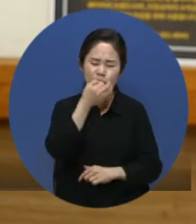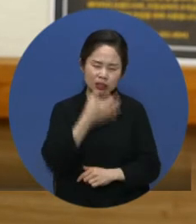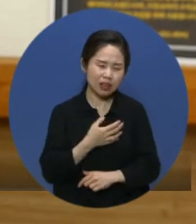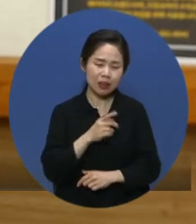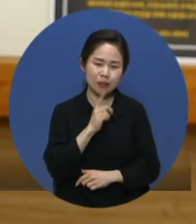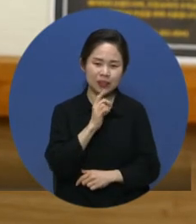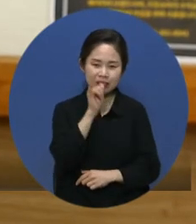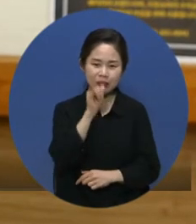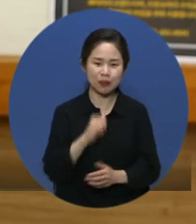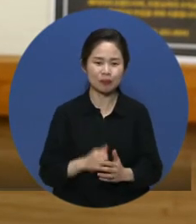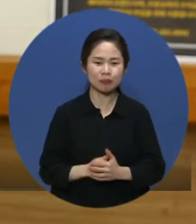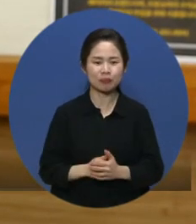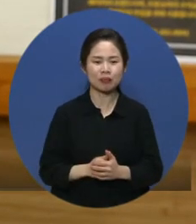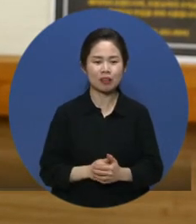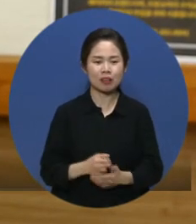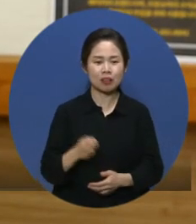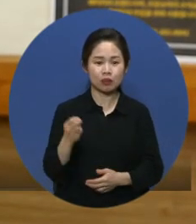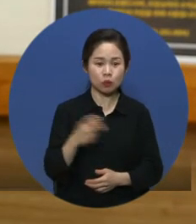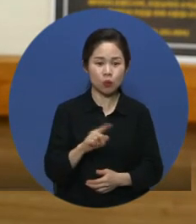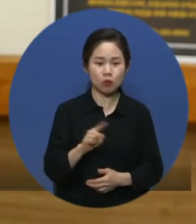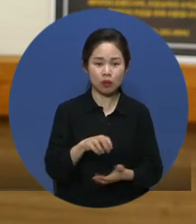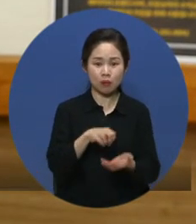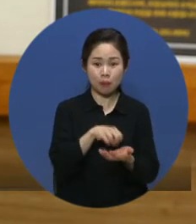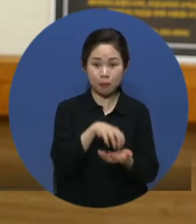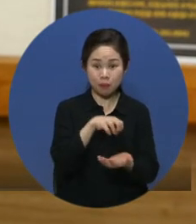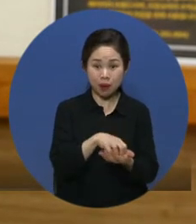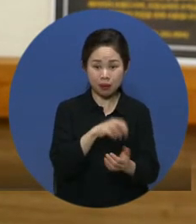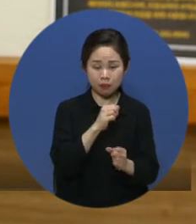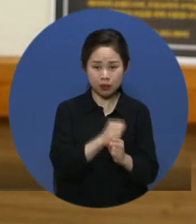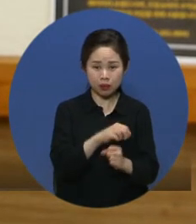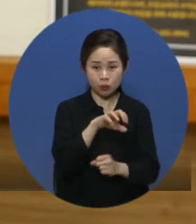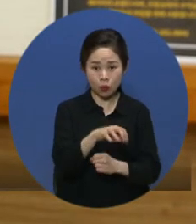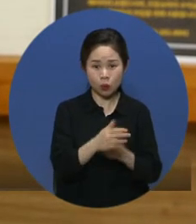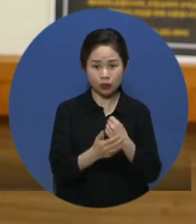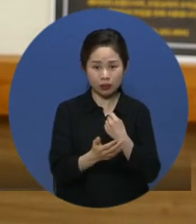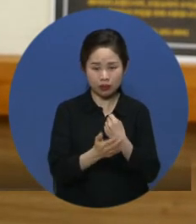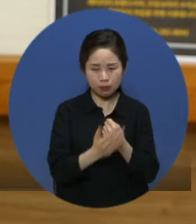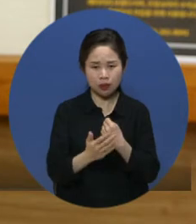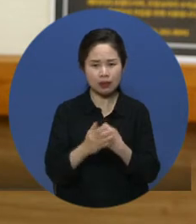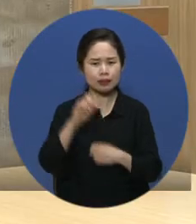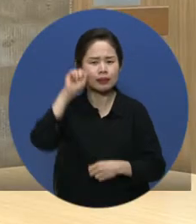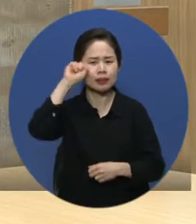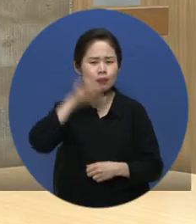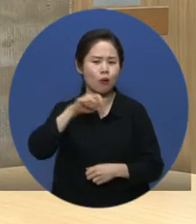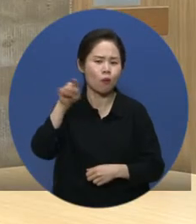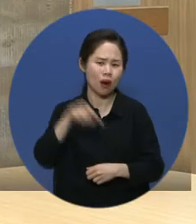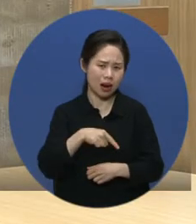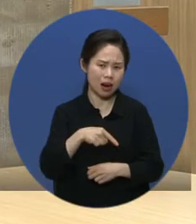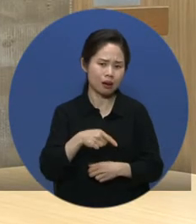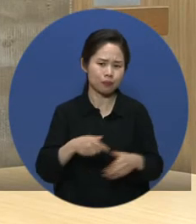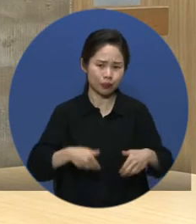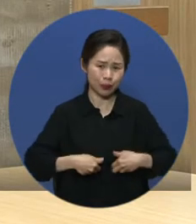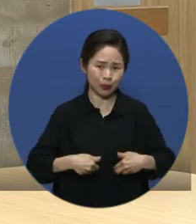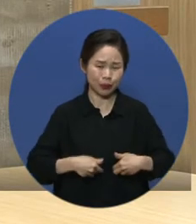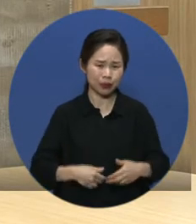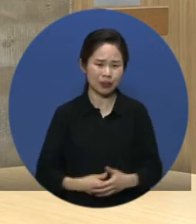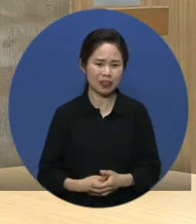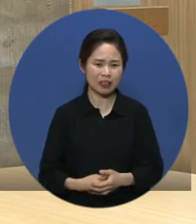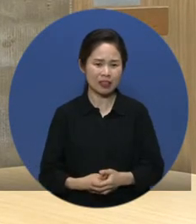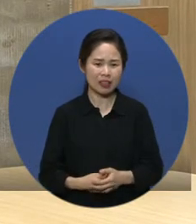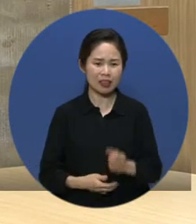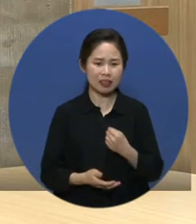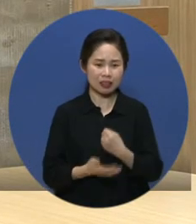제과 제빵의 특성상 일반적인 회사보다 좀 일찍 일을 해야 됩니다. 그래서 생산팀